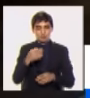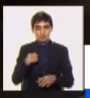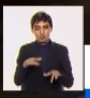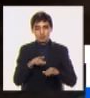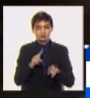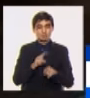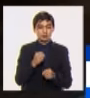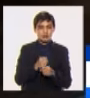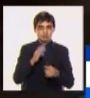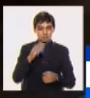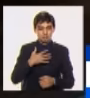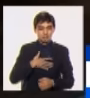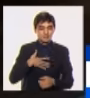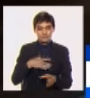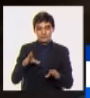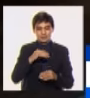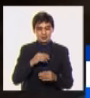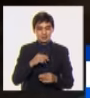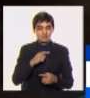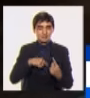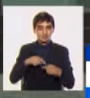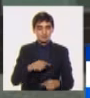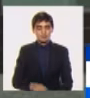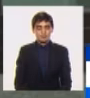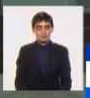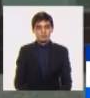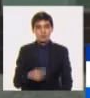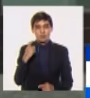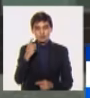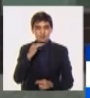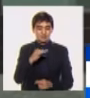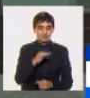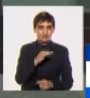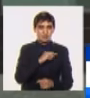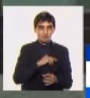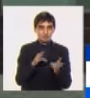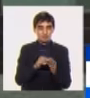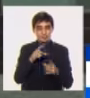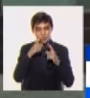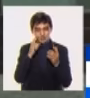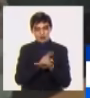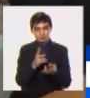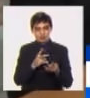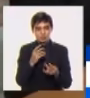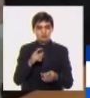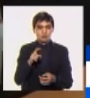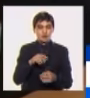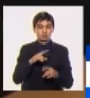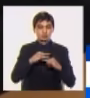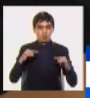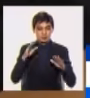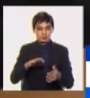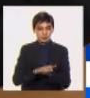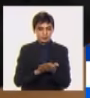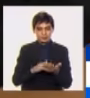это очень волнительно для всех ненастий владельцы сотрудники должны носить маски и дезинфицировать стал и после